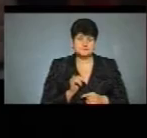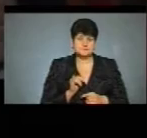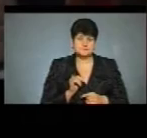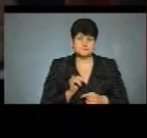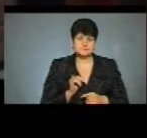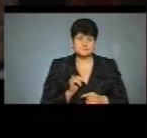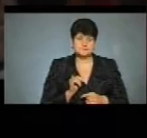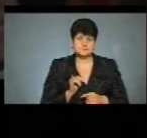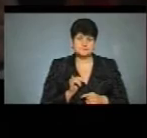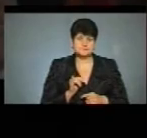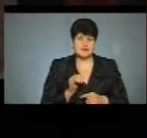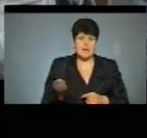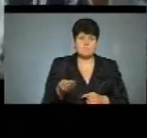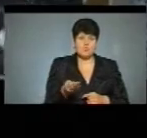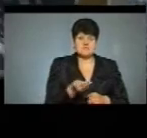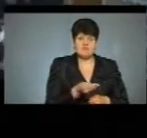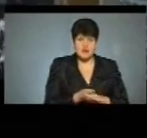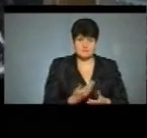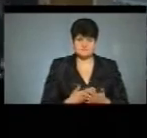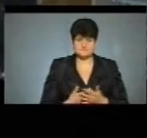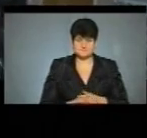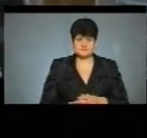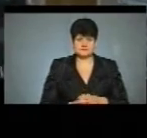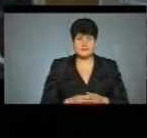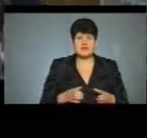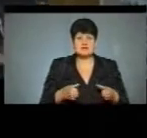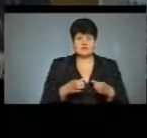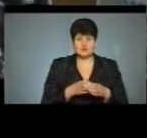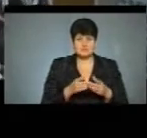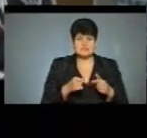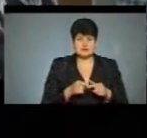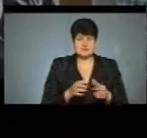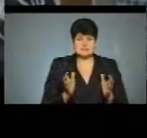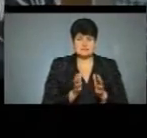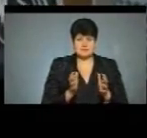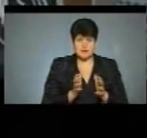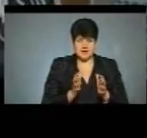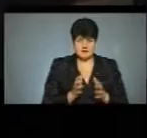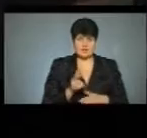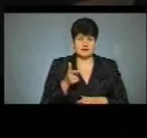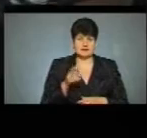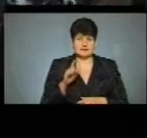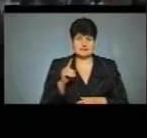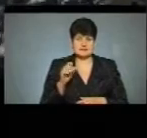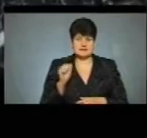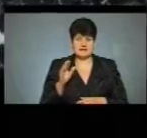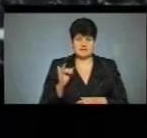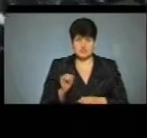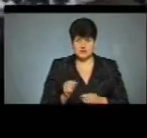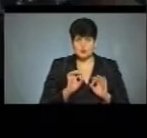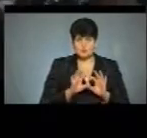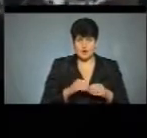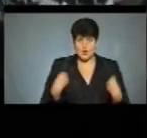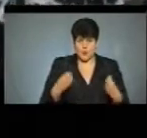такі, як посівання. Завідувачка сектору збереження відділу фондів музею Галина Завіша розповідає про кожухи,